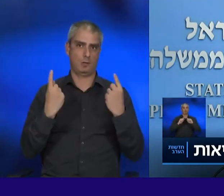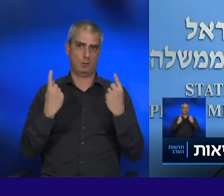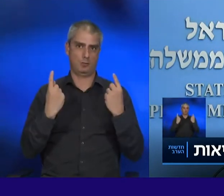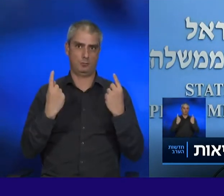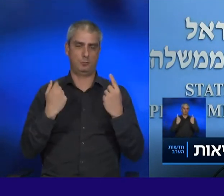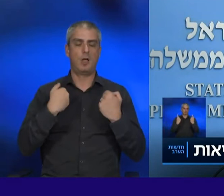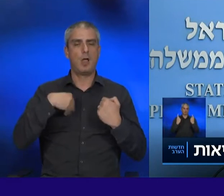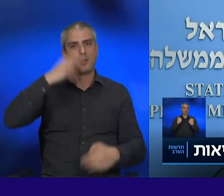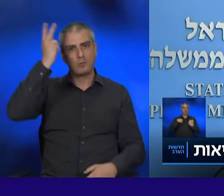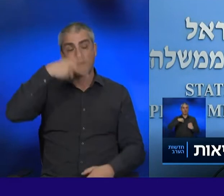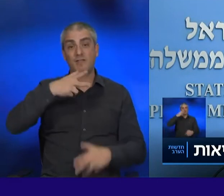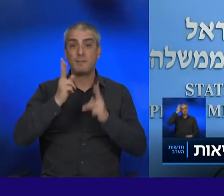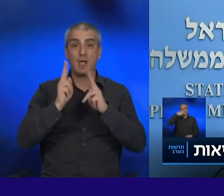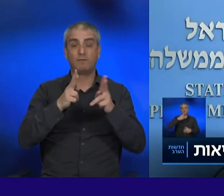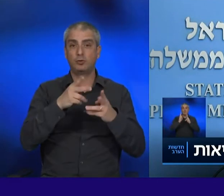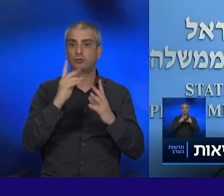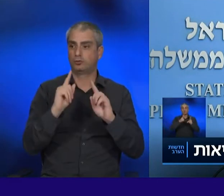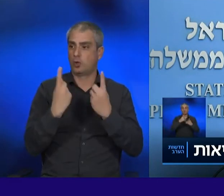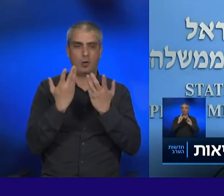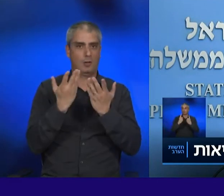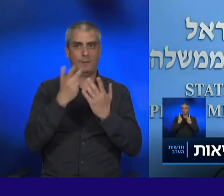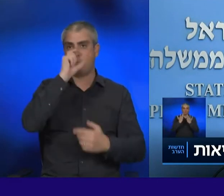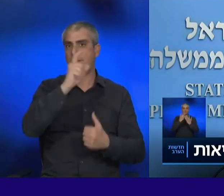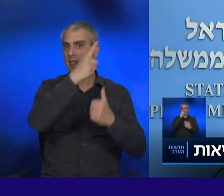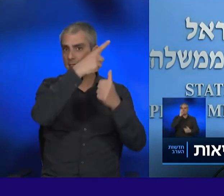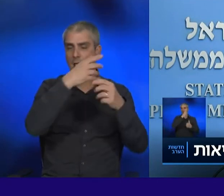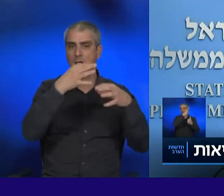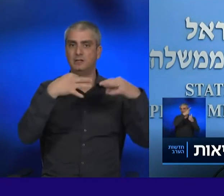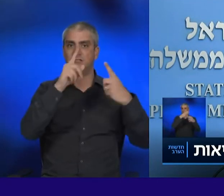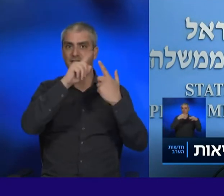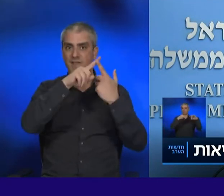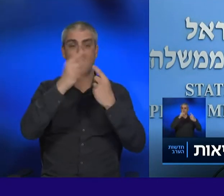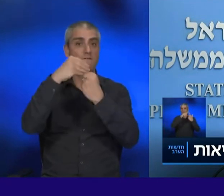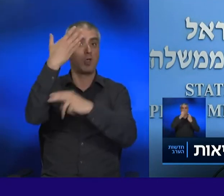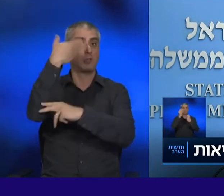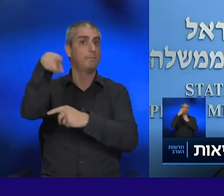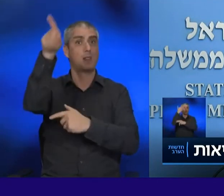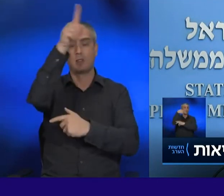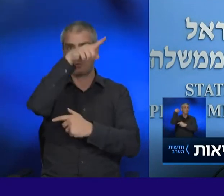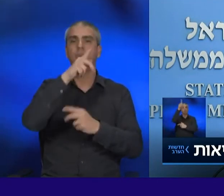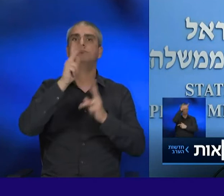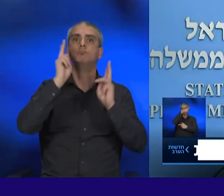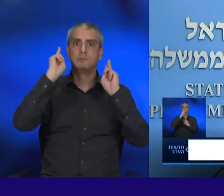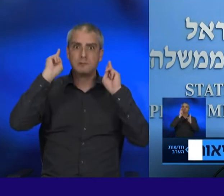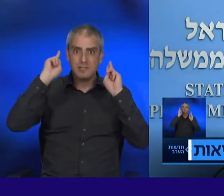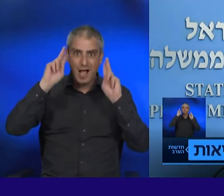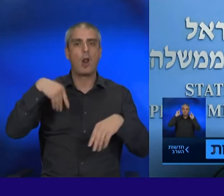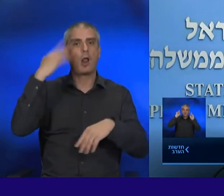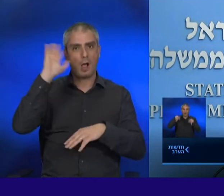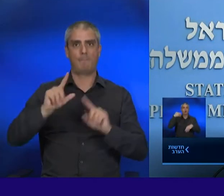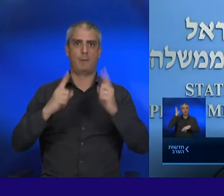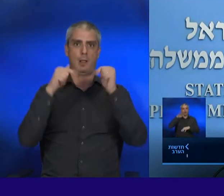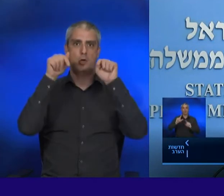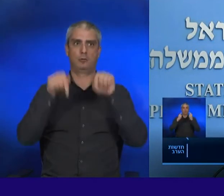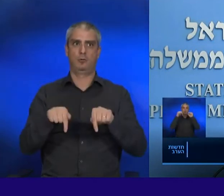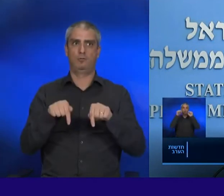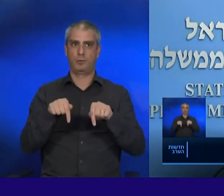אנחנו מבינים שהתרחישים שקורים באיטליה וספרד ומדינות אחרות יכולים לקרות גם פה.